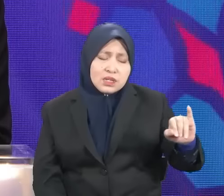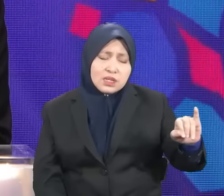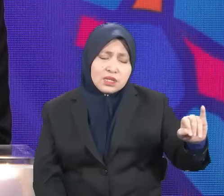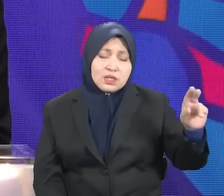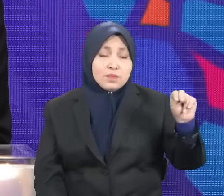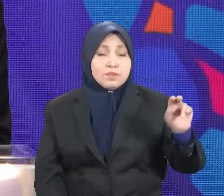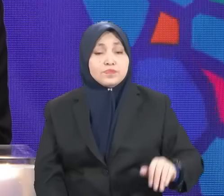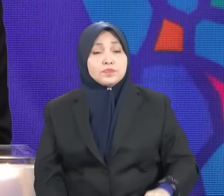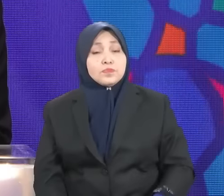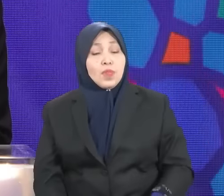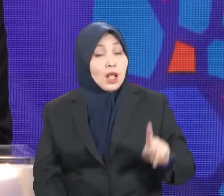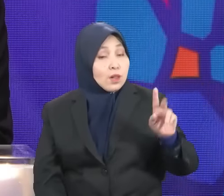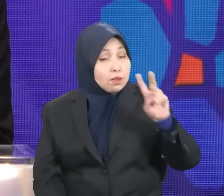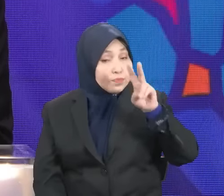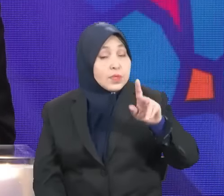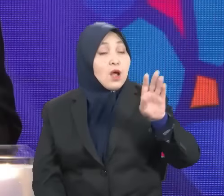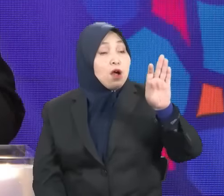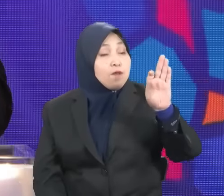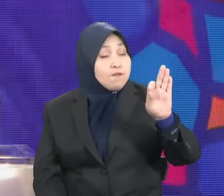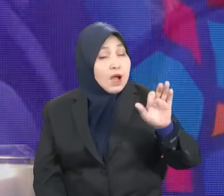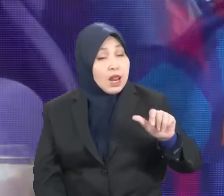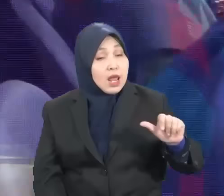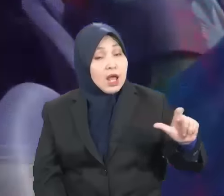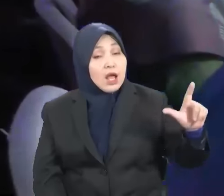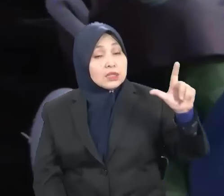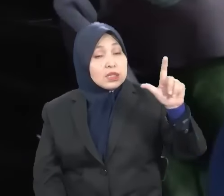tengok dulu 1 2 3